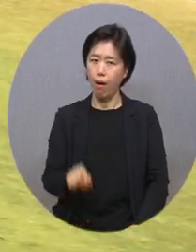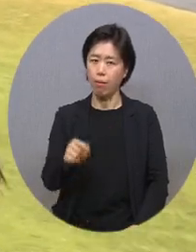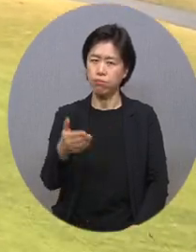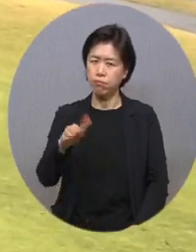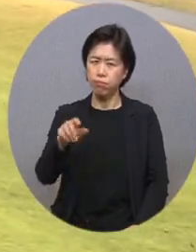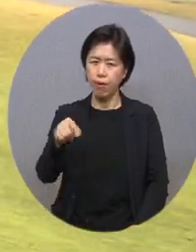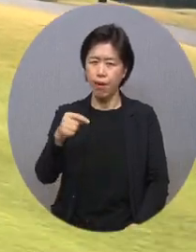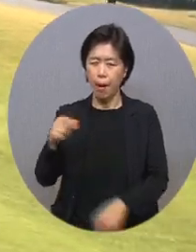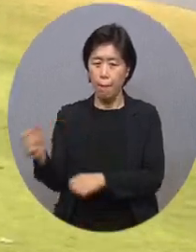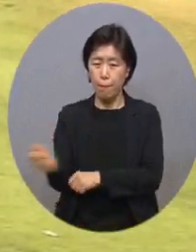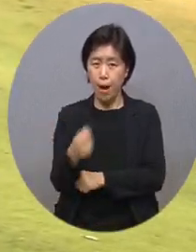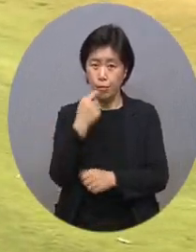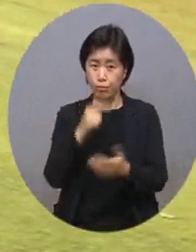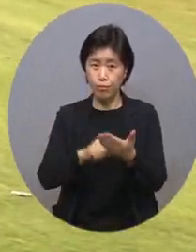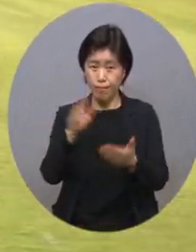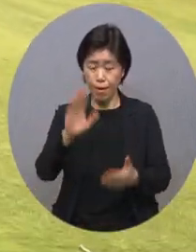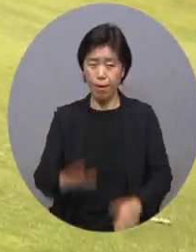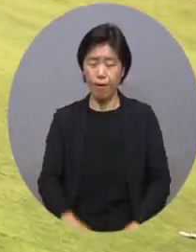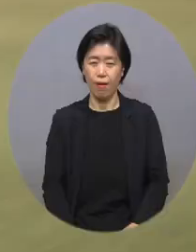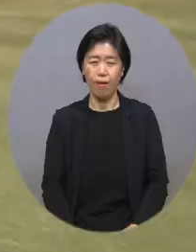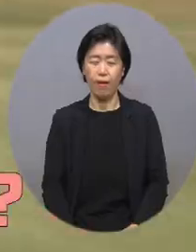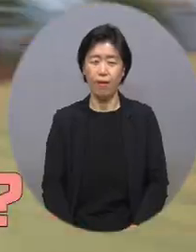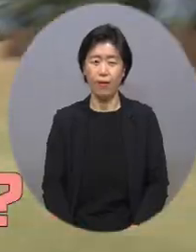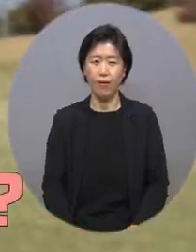같아요 방심하면 안 되겠다